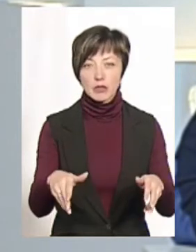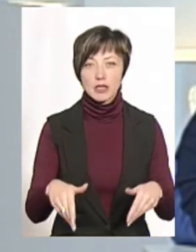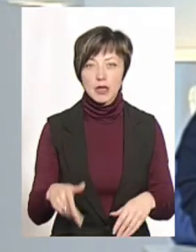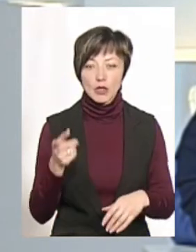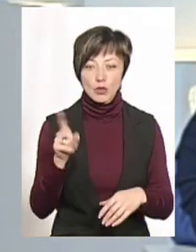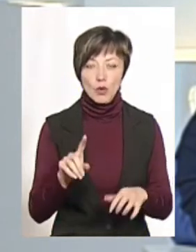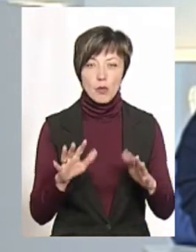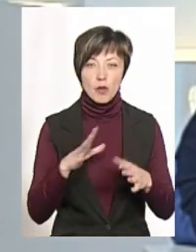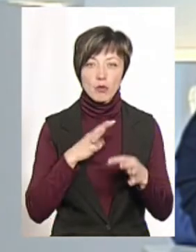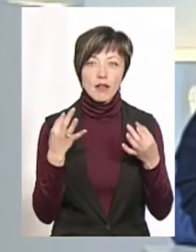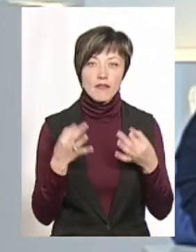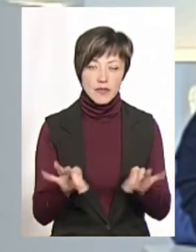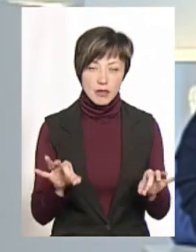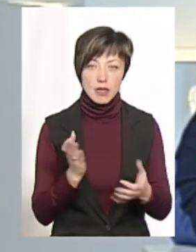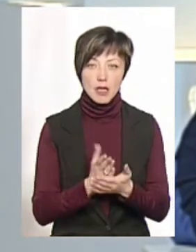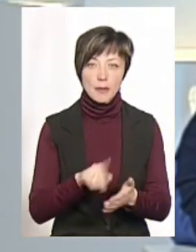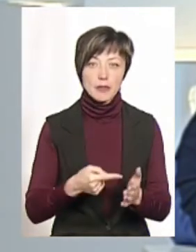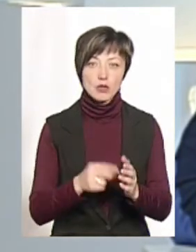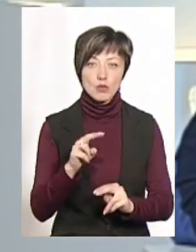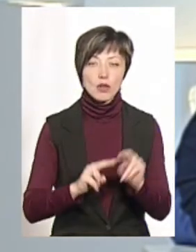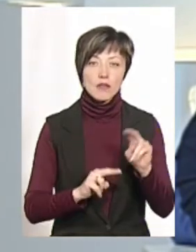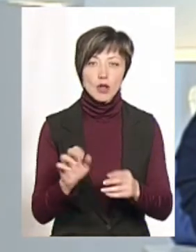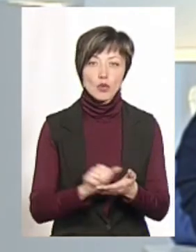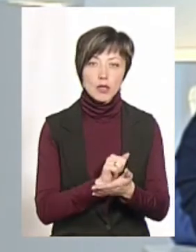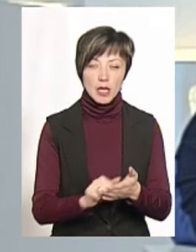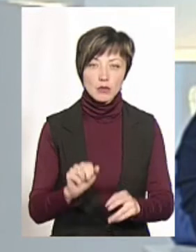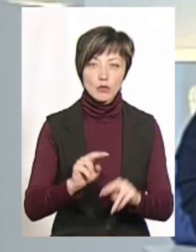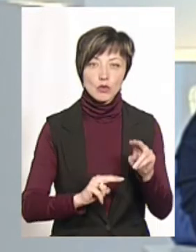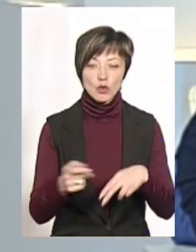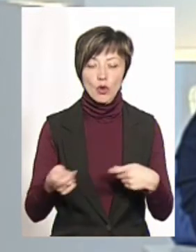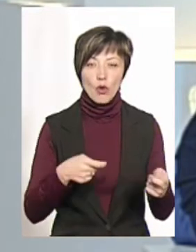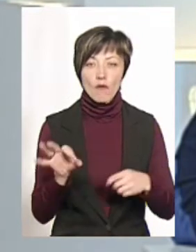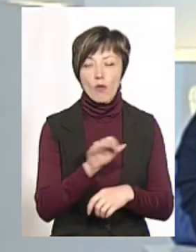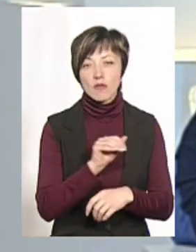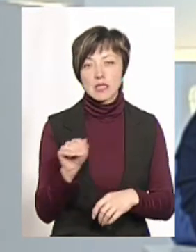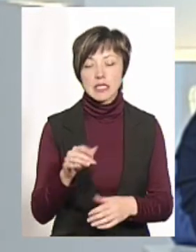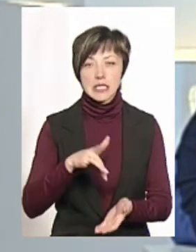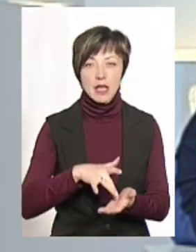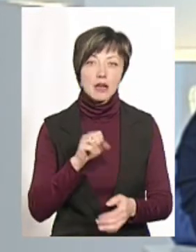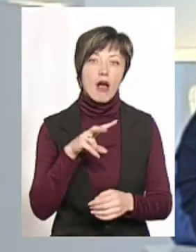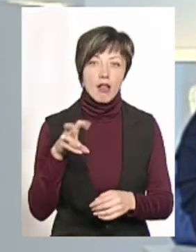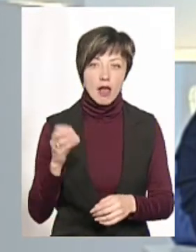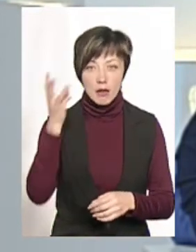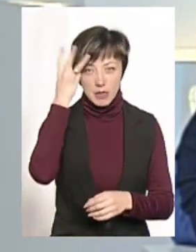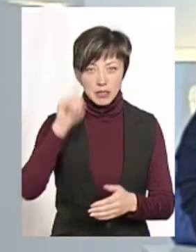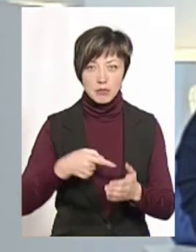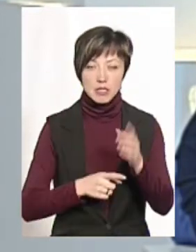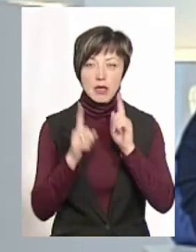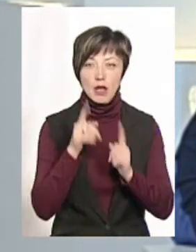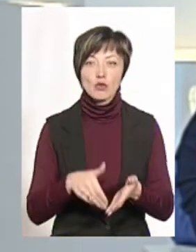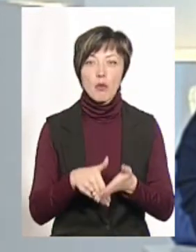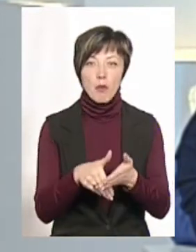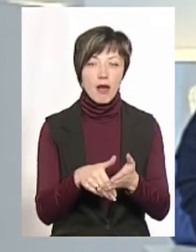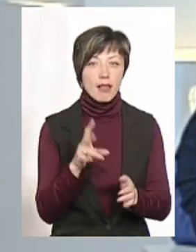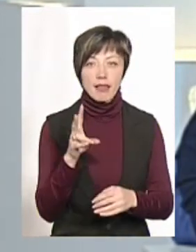яка на той момент була вільна, на яку є містобудівна документація, там будується торгово-офісний центр. Ну, але Хмельницька міськрада